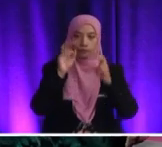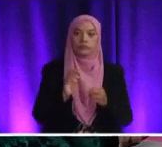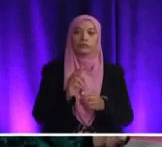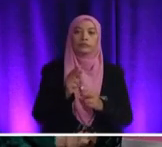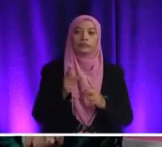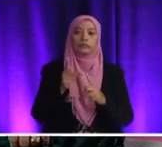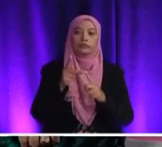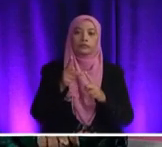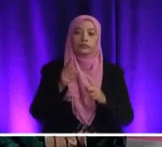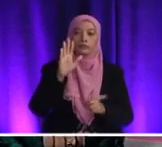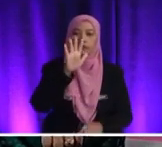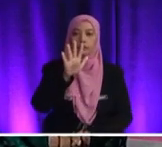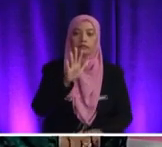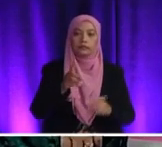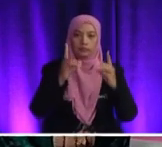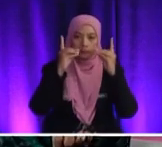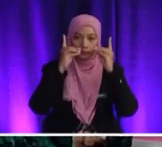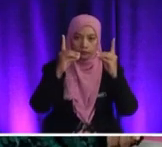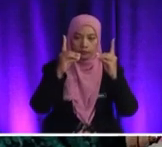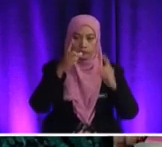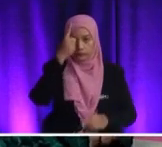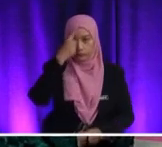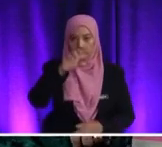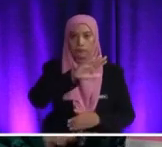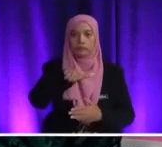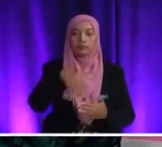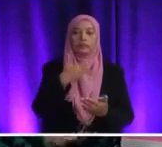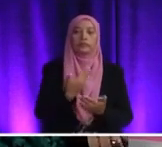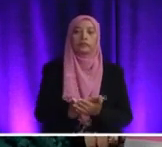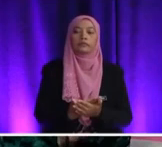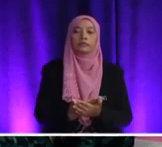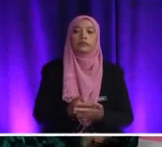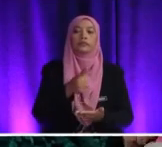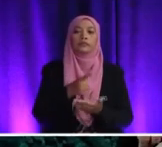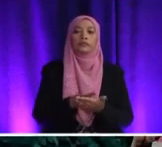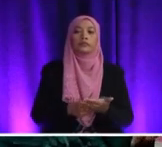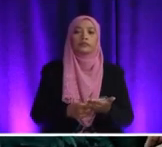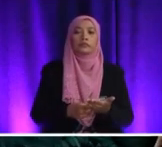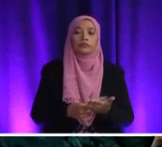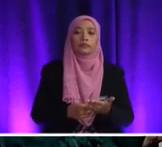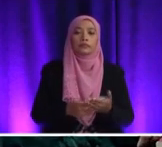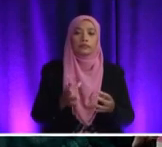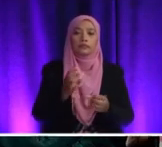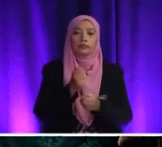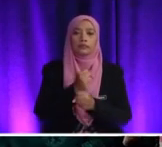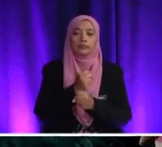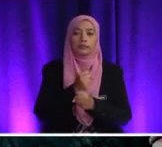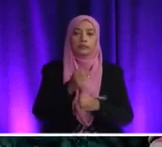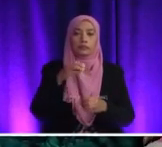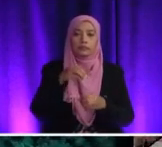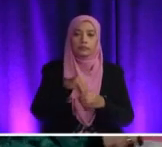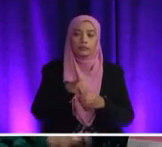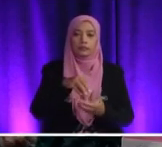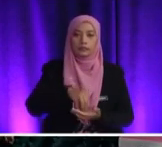pendidikan untuk semuanya jadi apeten Dek kandungannya hehehe stendec kandungan dan standart